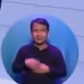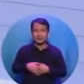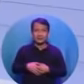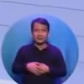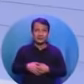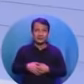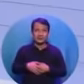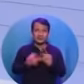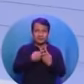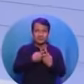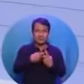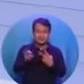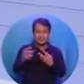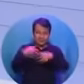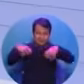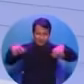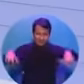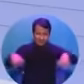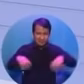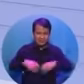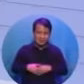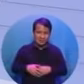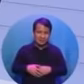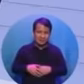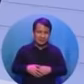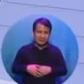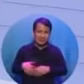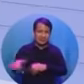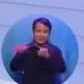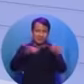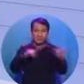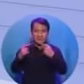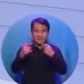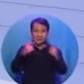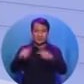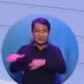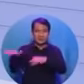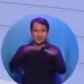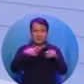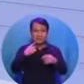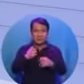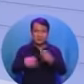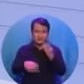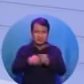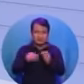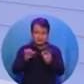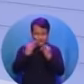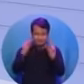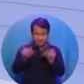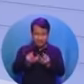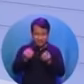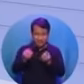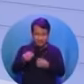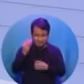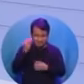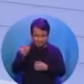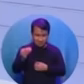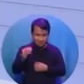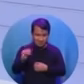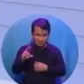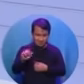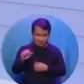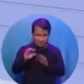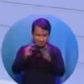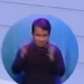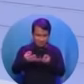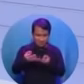po. Sino man gusto nyo batiin? Mga kapitbahay nyo, kamag-anak? Minabati ko po sa kala. Magpad family, Morato. Ang family